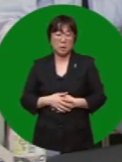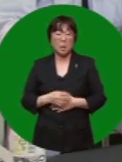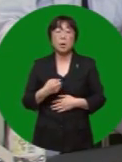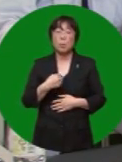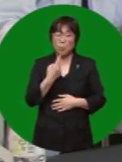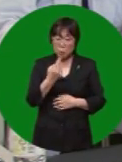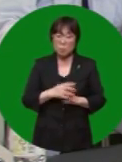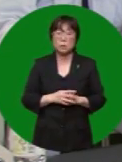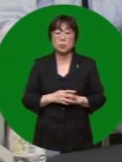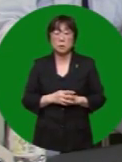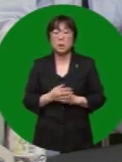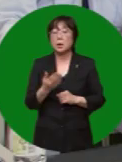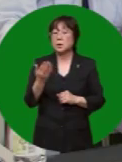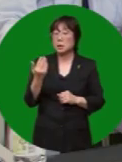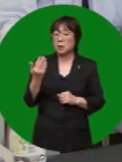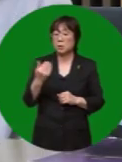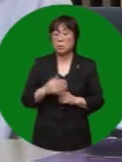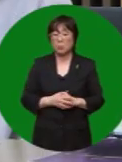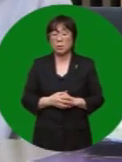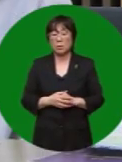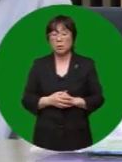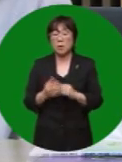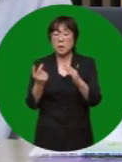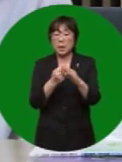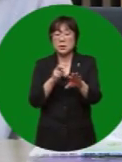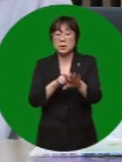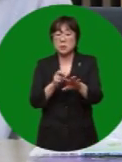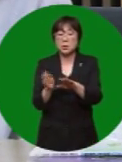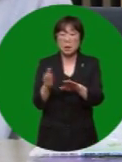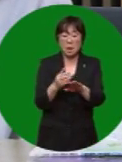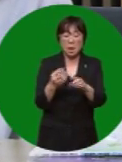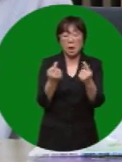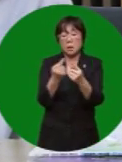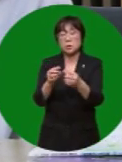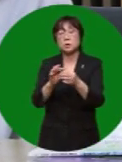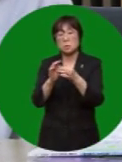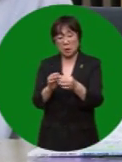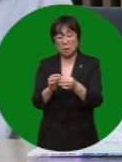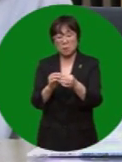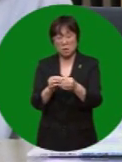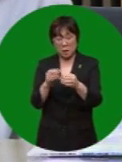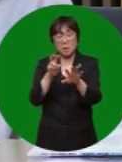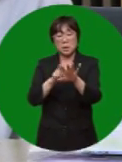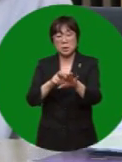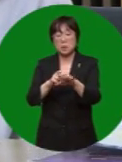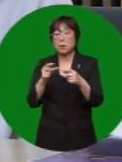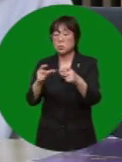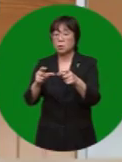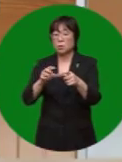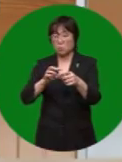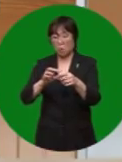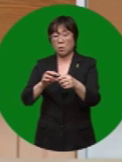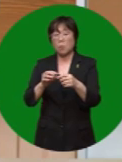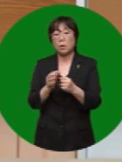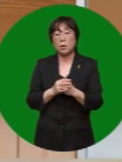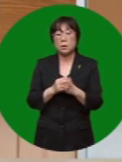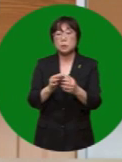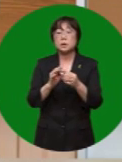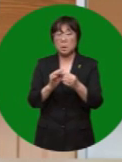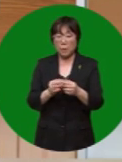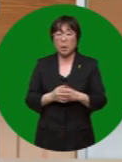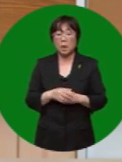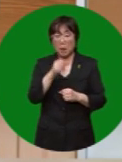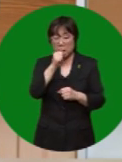つ、先ほどの、耐震診断から改修につながる診断ソフトの活用といいまして、ちょっと有料なソフト